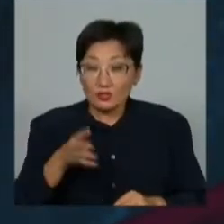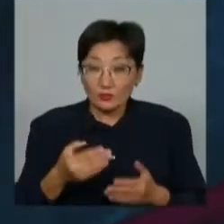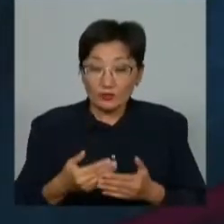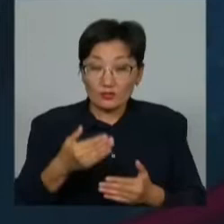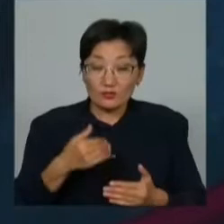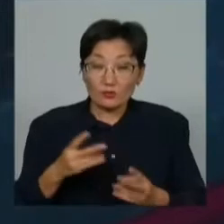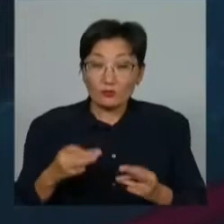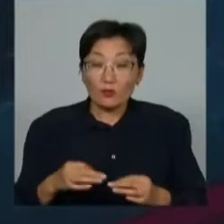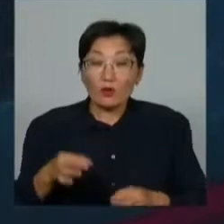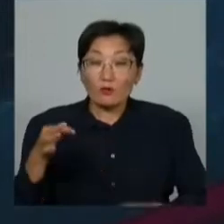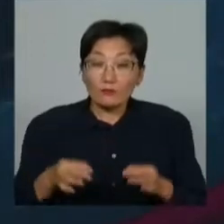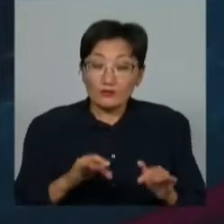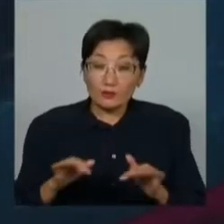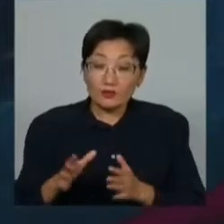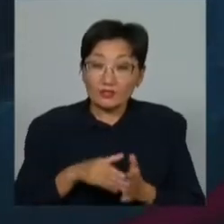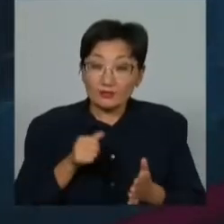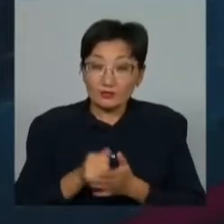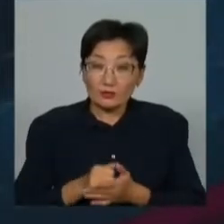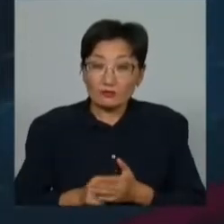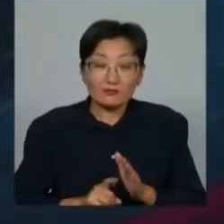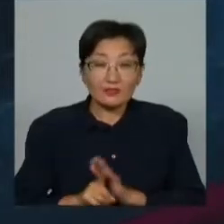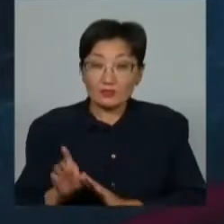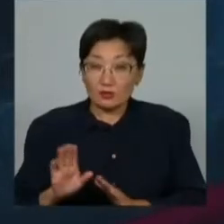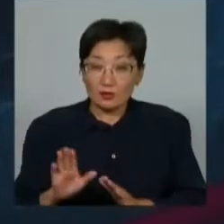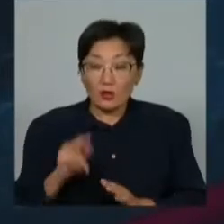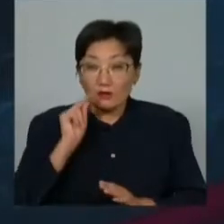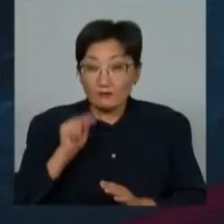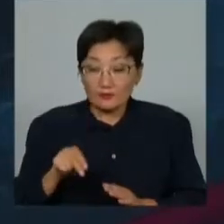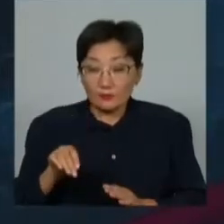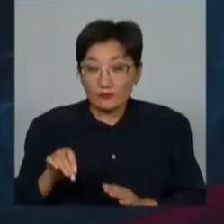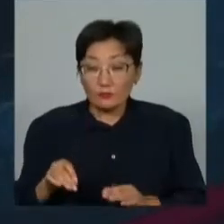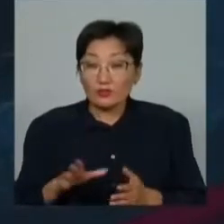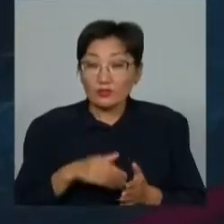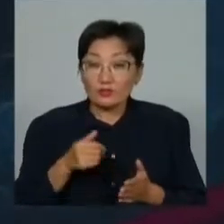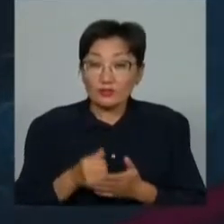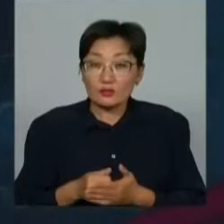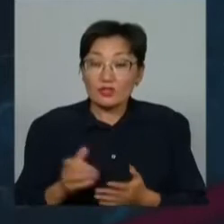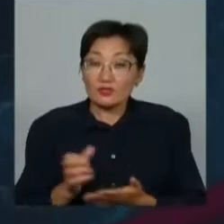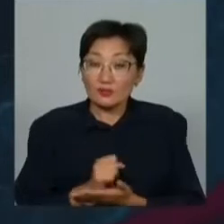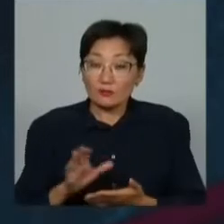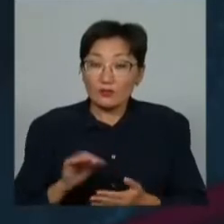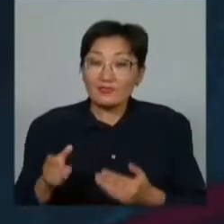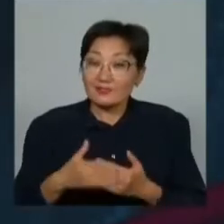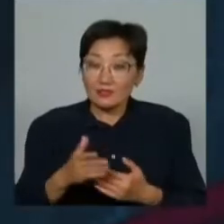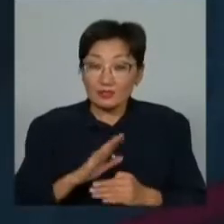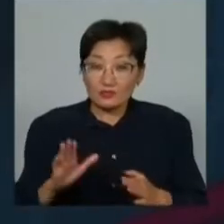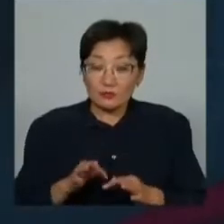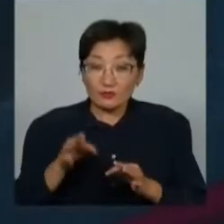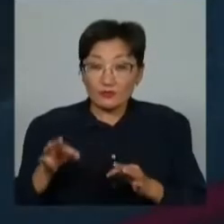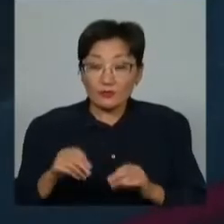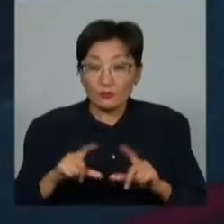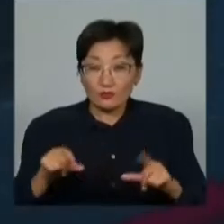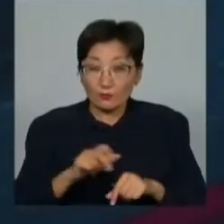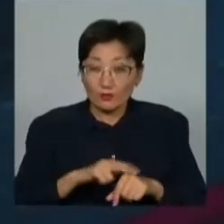назад, но уголовное дело до сих пор не возбуждено. Виновные тем временем до сих пор не найдены и не наказаны. В региональном